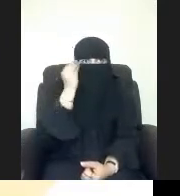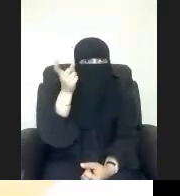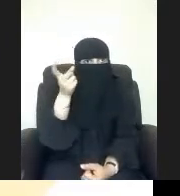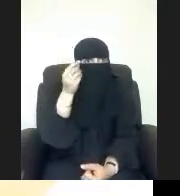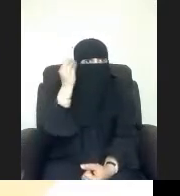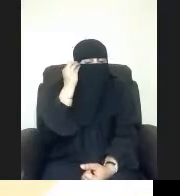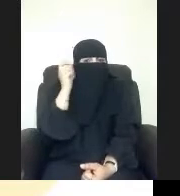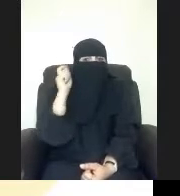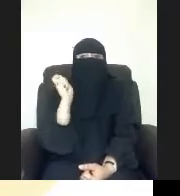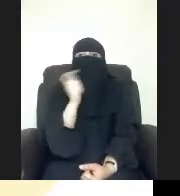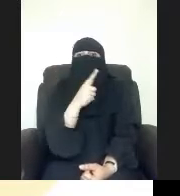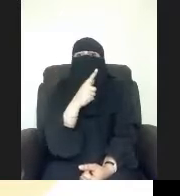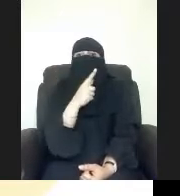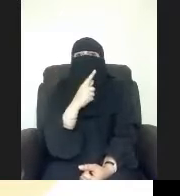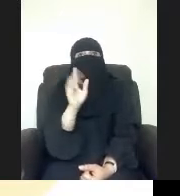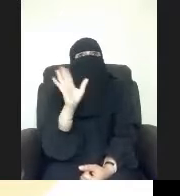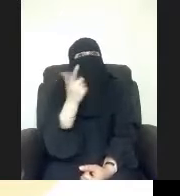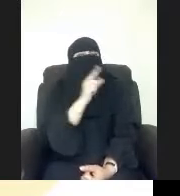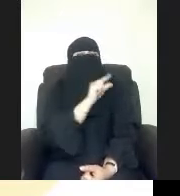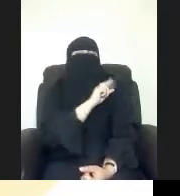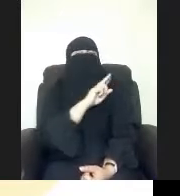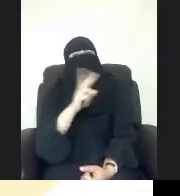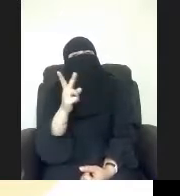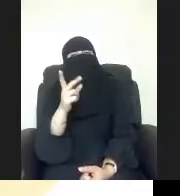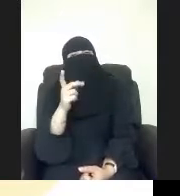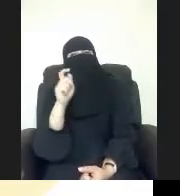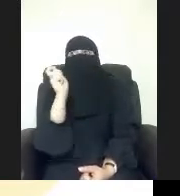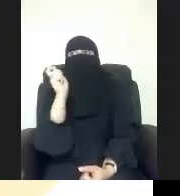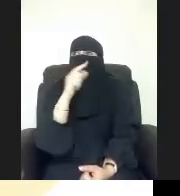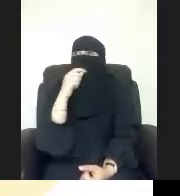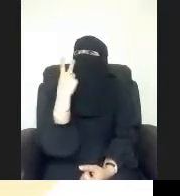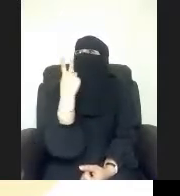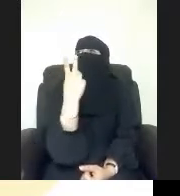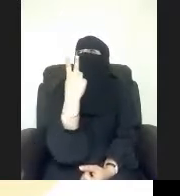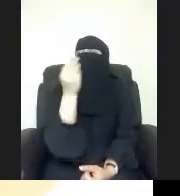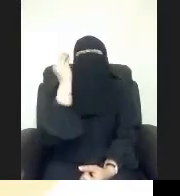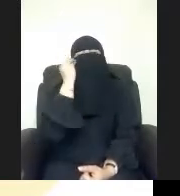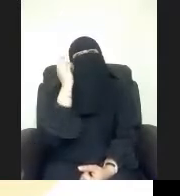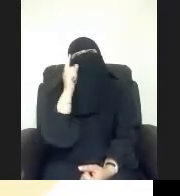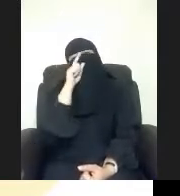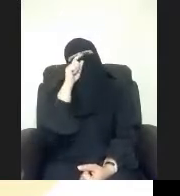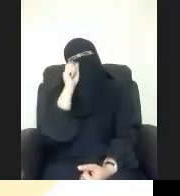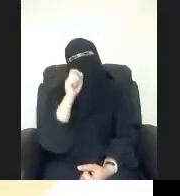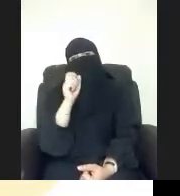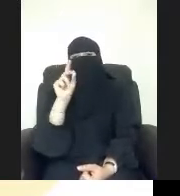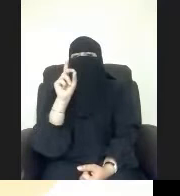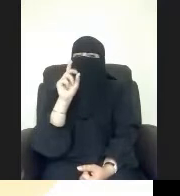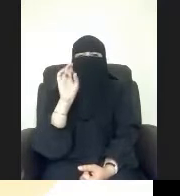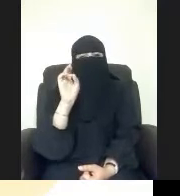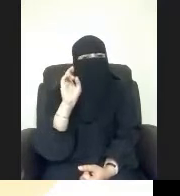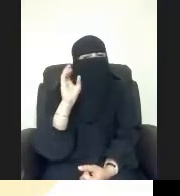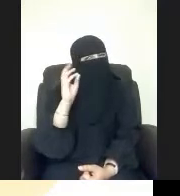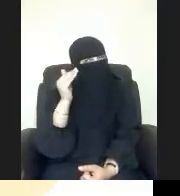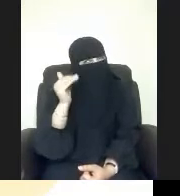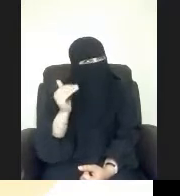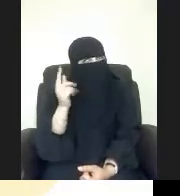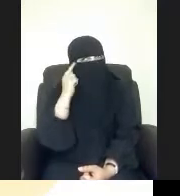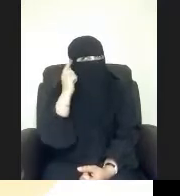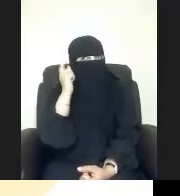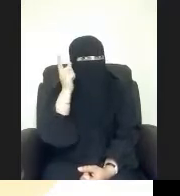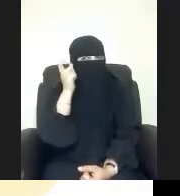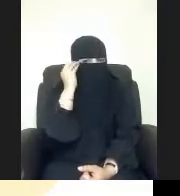الوضع نكون بهذا الشكل. بعد ذلك ما هي الأسس التعلم المدمج؟ طبعا